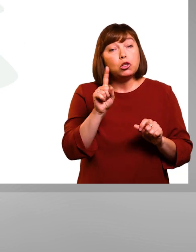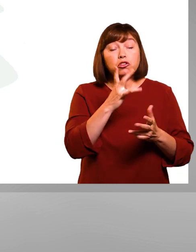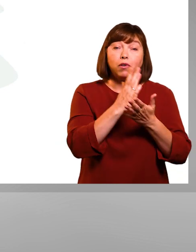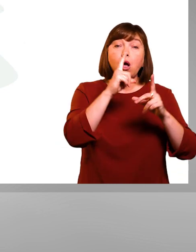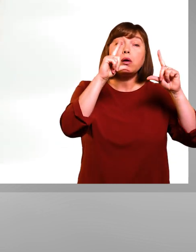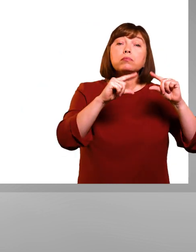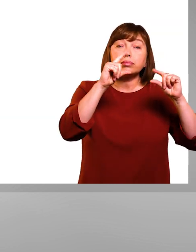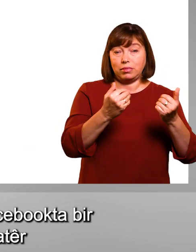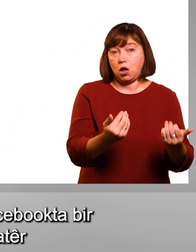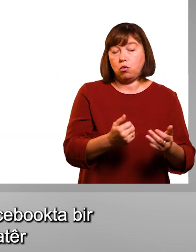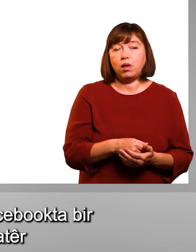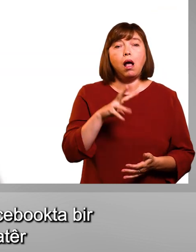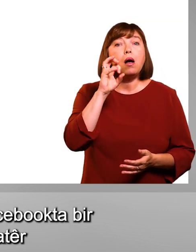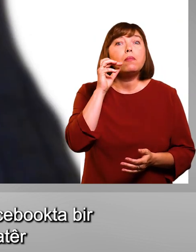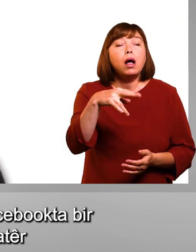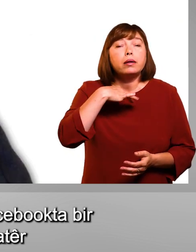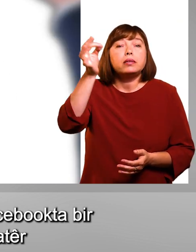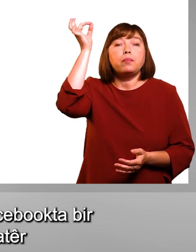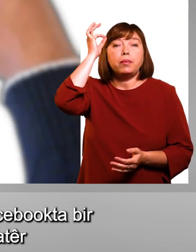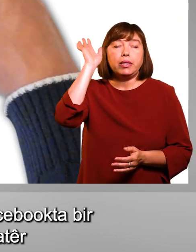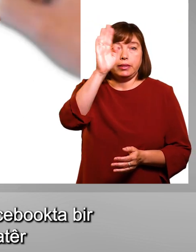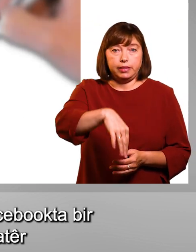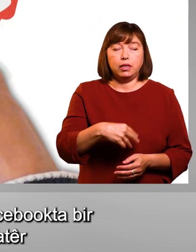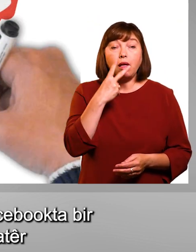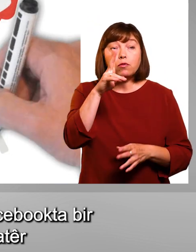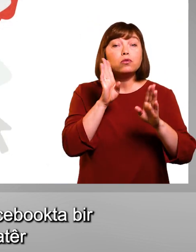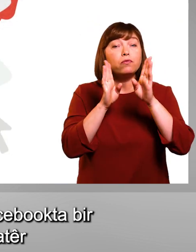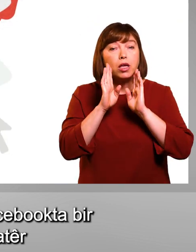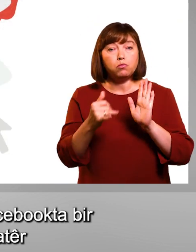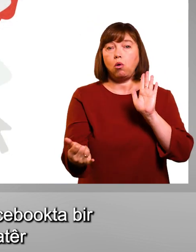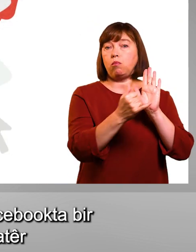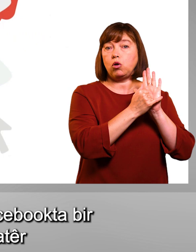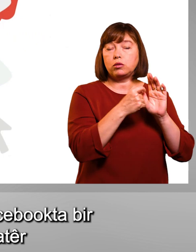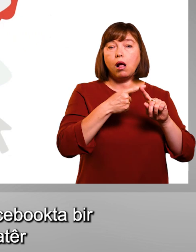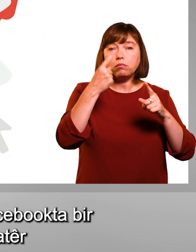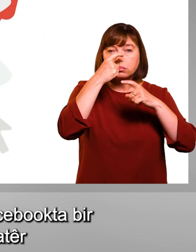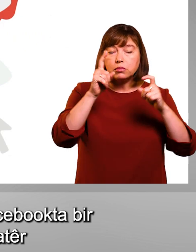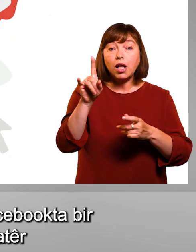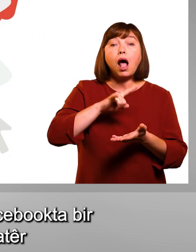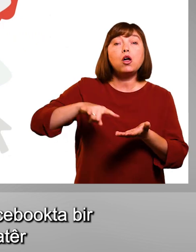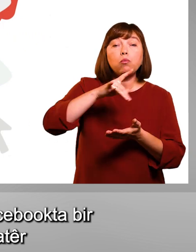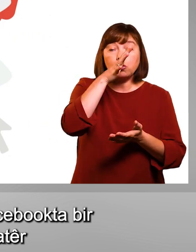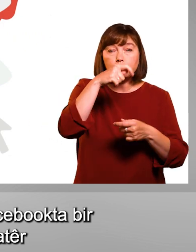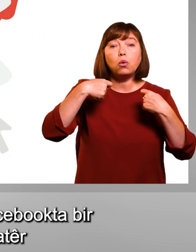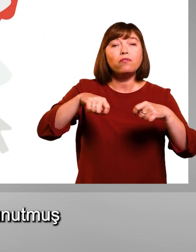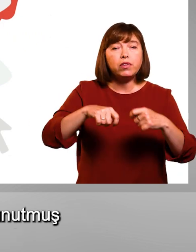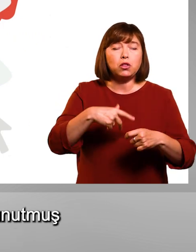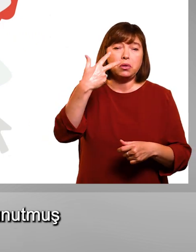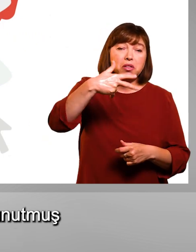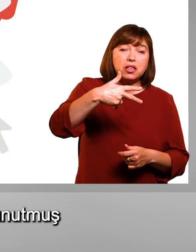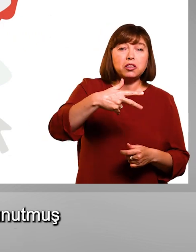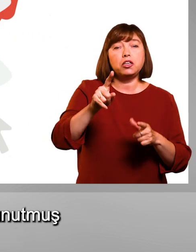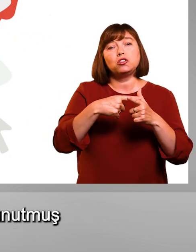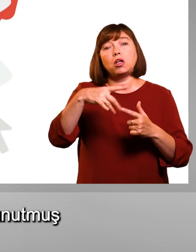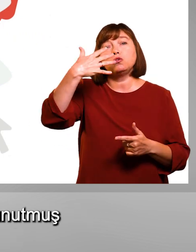ceva reduceri chiar acum. Marc, tocmai mi-am amintit. Am văzut pe Facebook o postare care anunța că aeroportul Chișinău vinde cu vreo 30